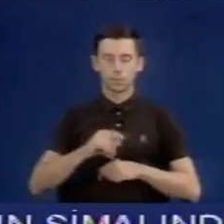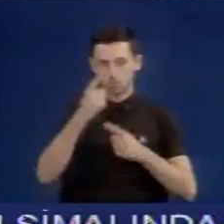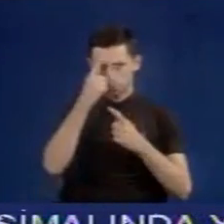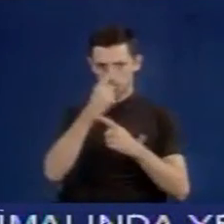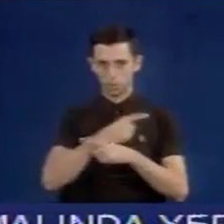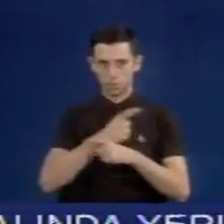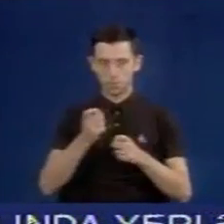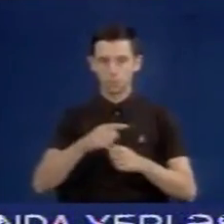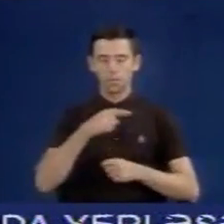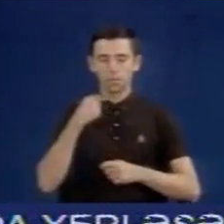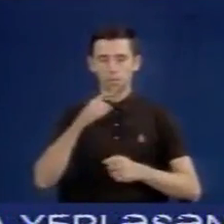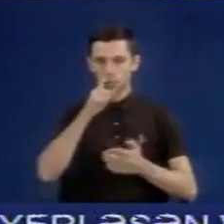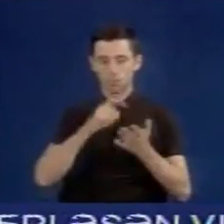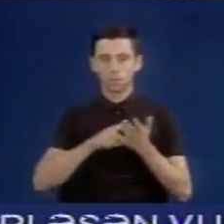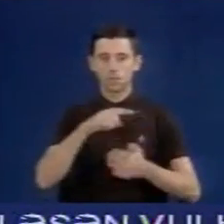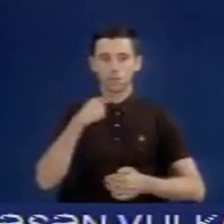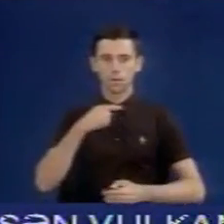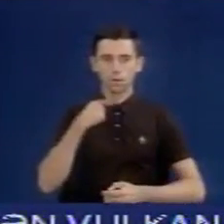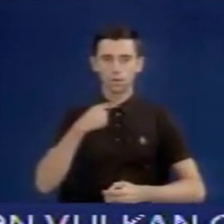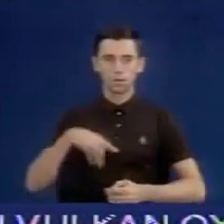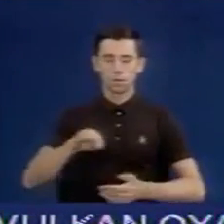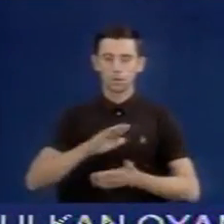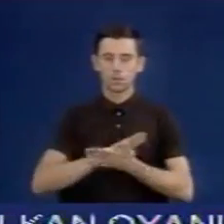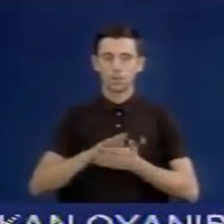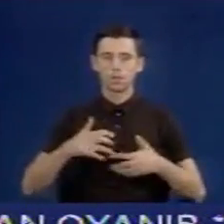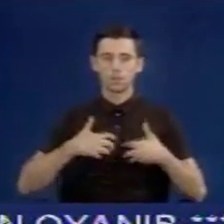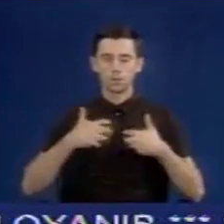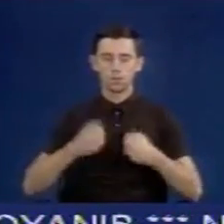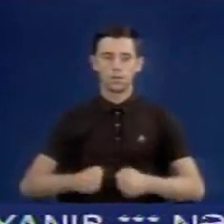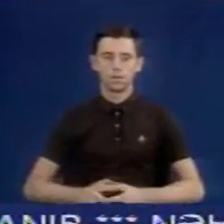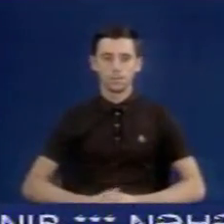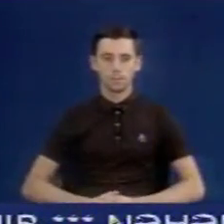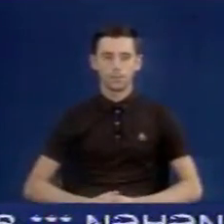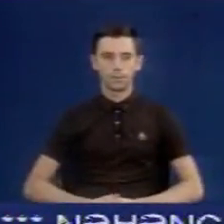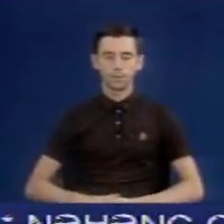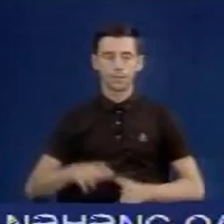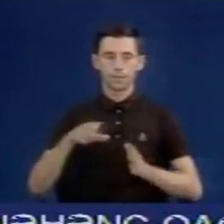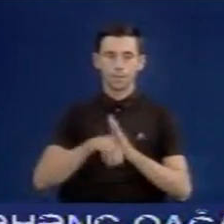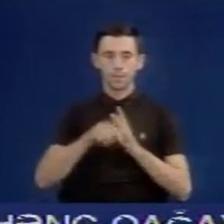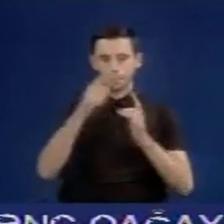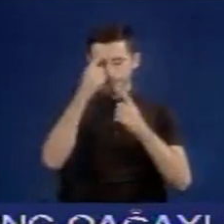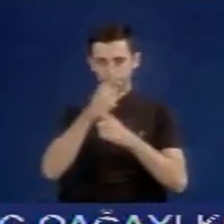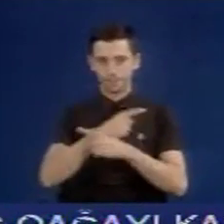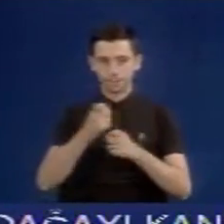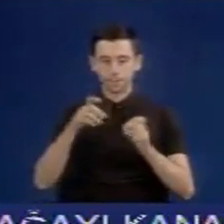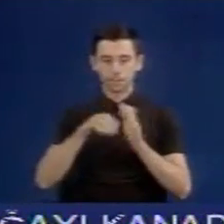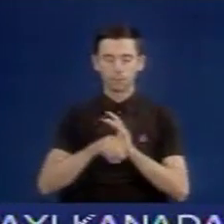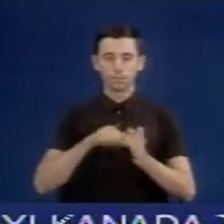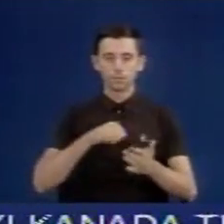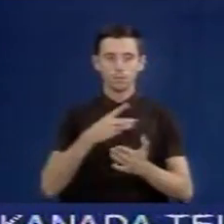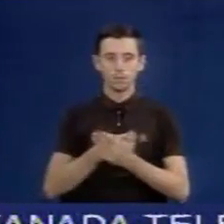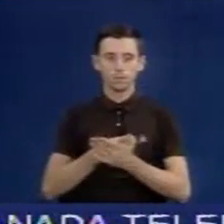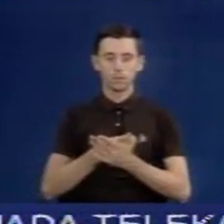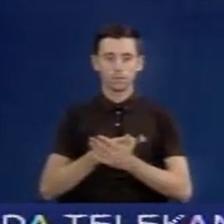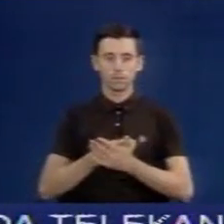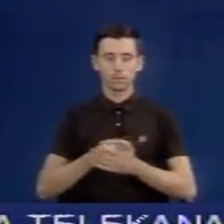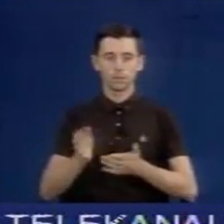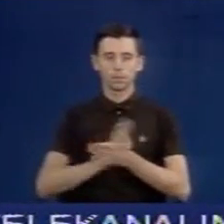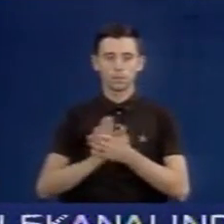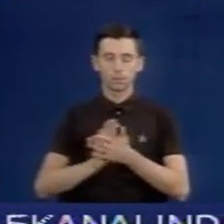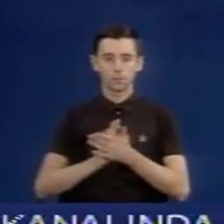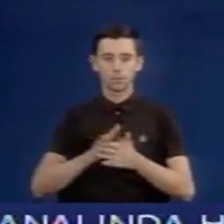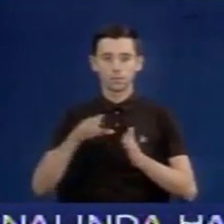edirəm ki, ət məhsulları, quş ət məhsulları hamısı sağlamdırlar. Qurumdan verilən məlumata görə yerli müəssisələrdə